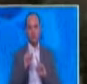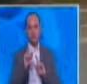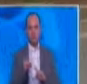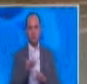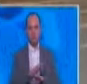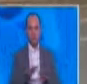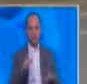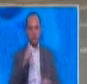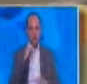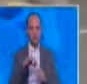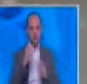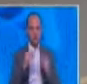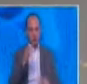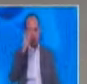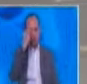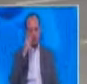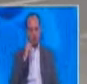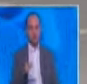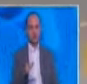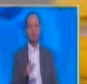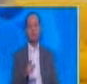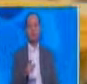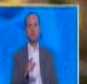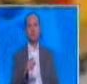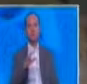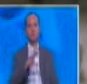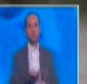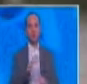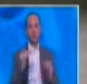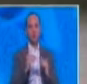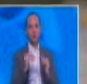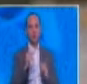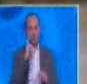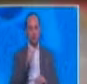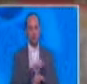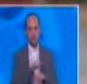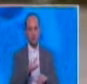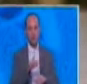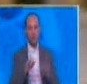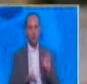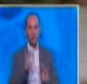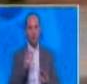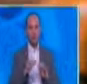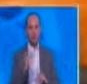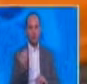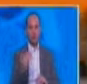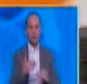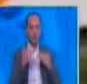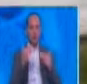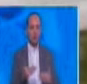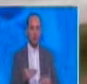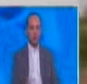tedavi süreçleri bitmiş, takibinde olan hastalarımızın ise hekimleri uygun gördüğü sürelerde kontrolleri